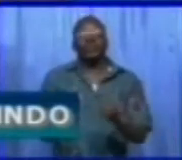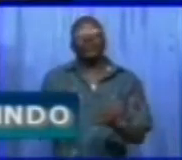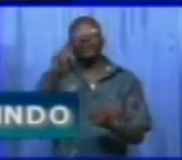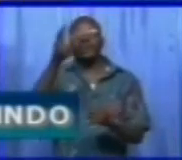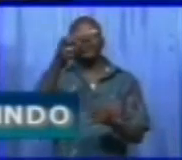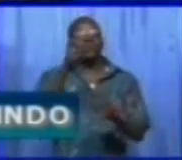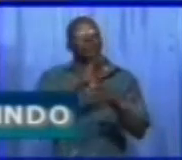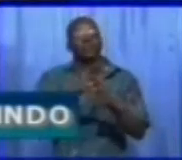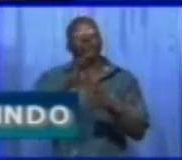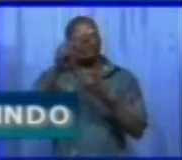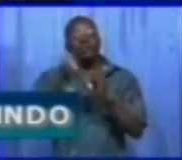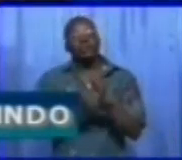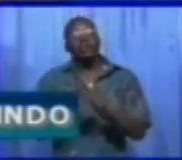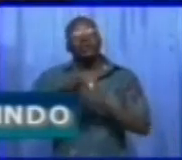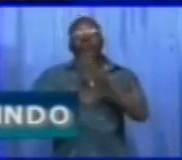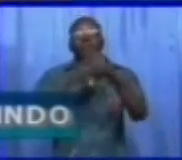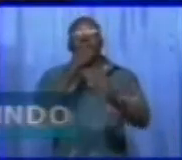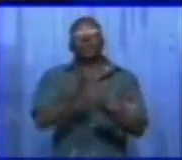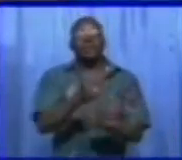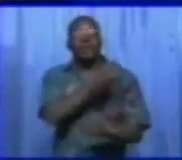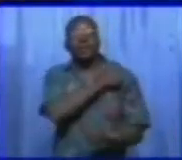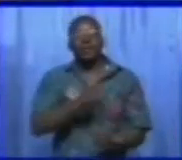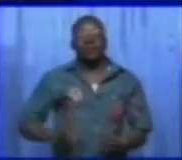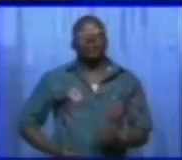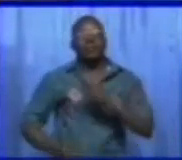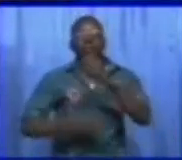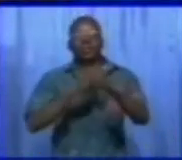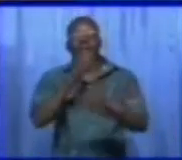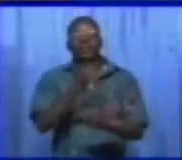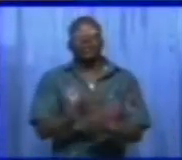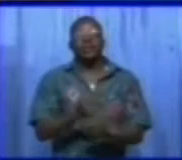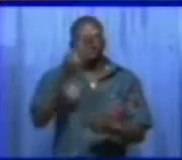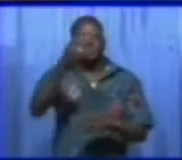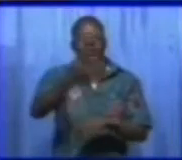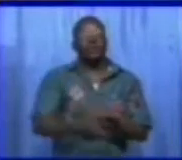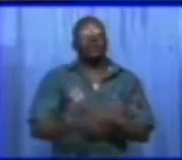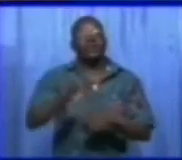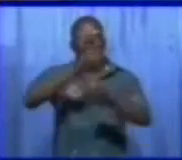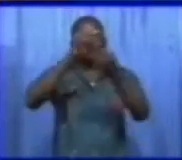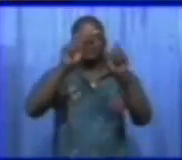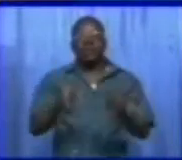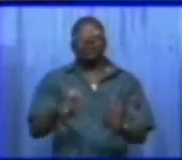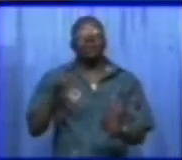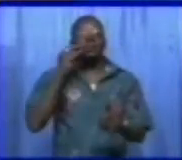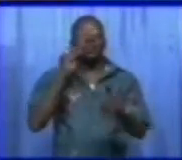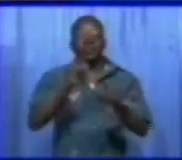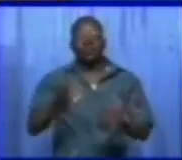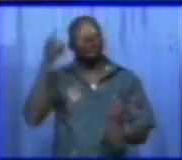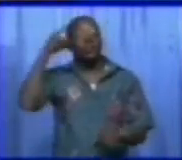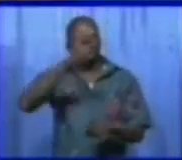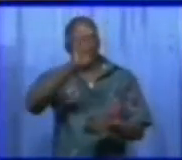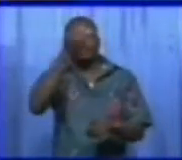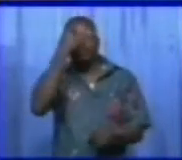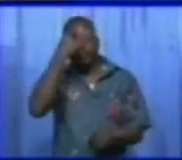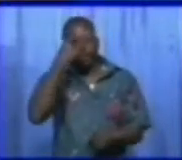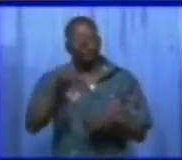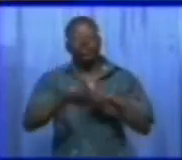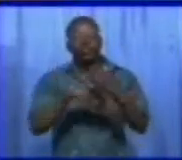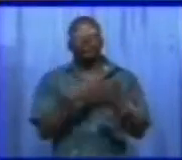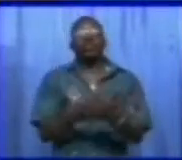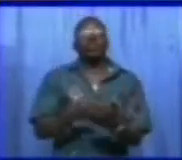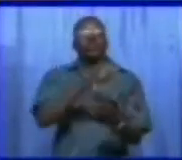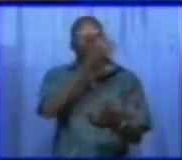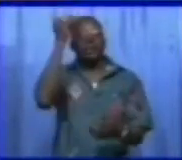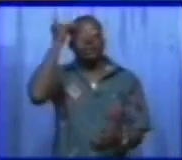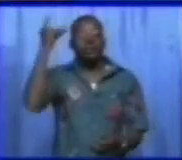2e session ordinaire de l'année, l'Assemblée nationale vide ses questions orales au gouvernement. Au total, les députés